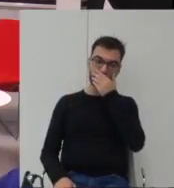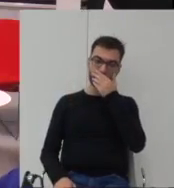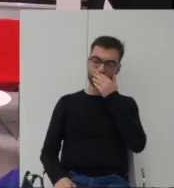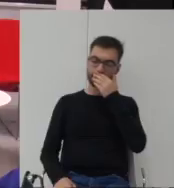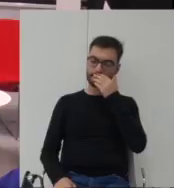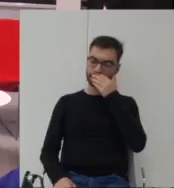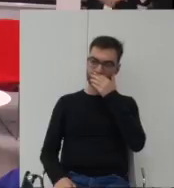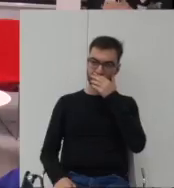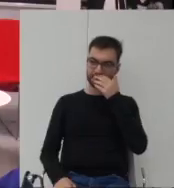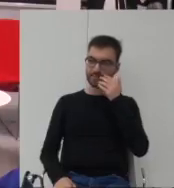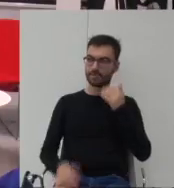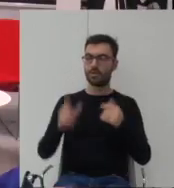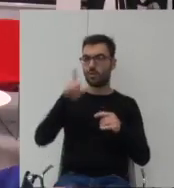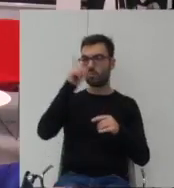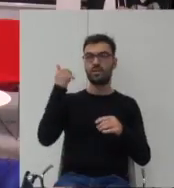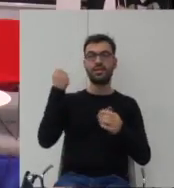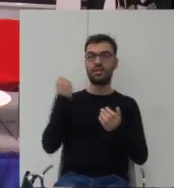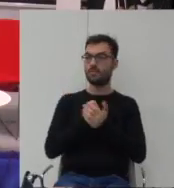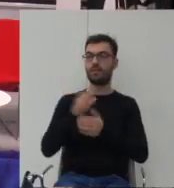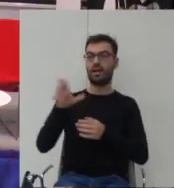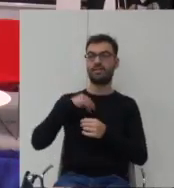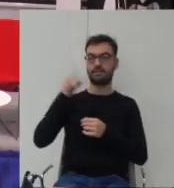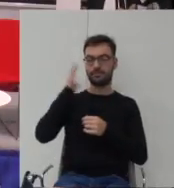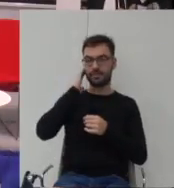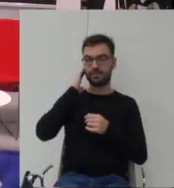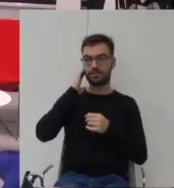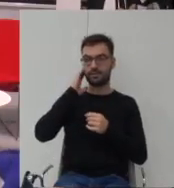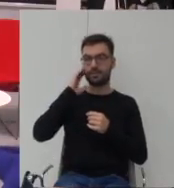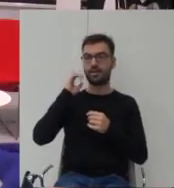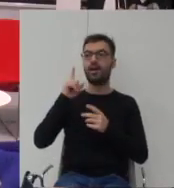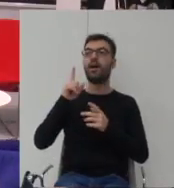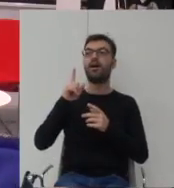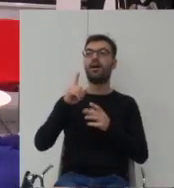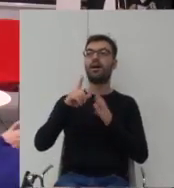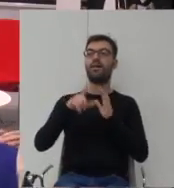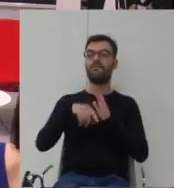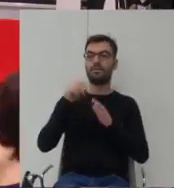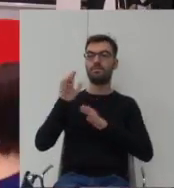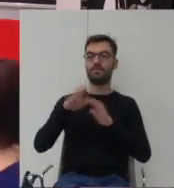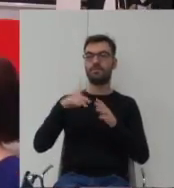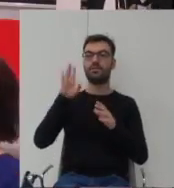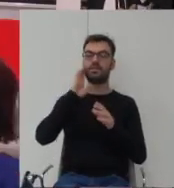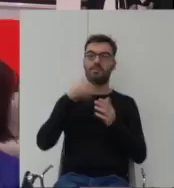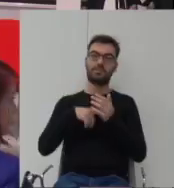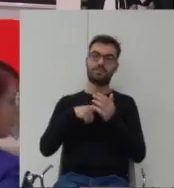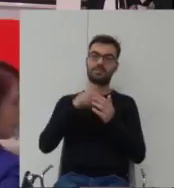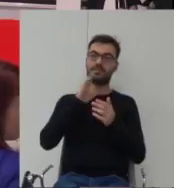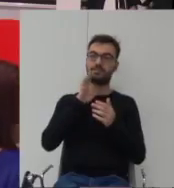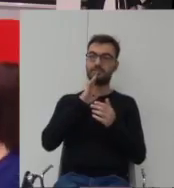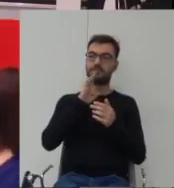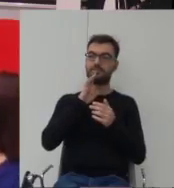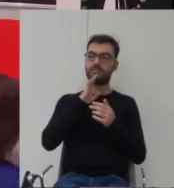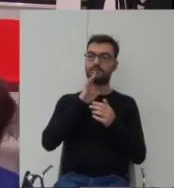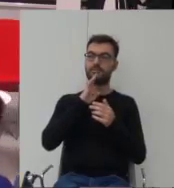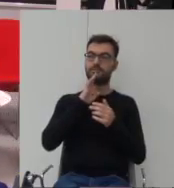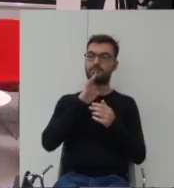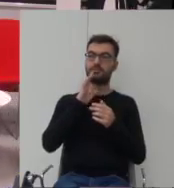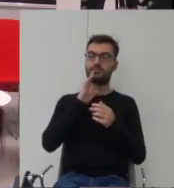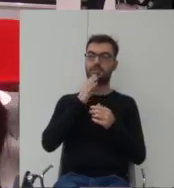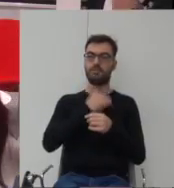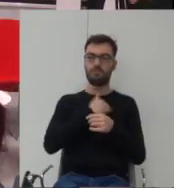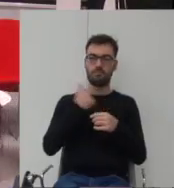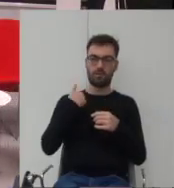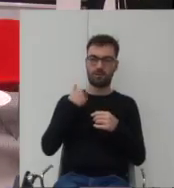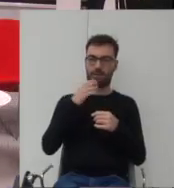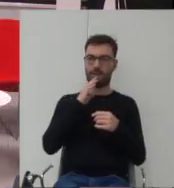nie są skazani na mieszkanie razem, ale wybierają sobie to miejsce, to chyba jeszcze mamy, no w